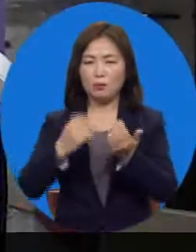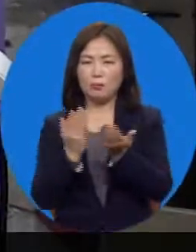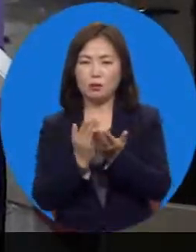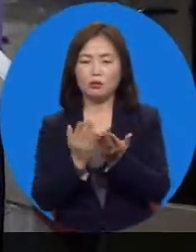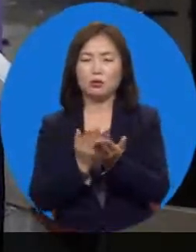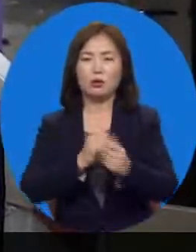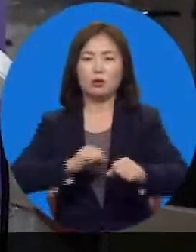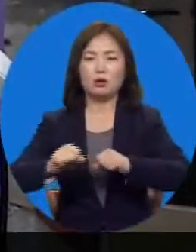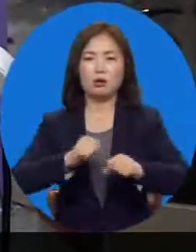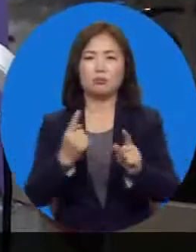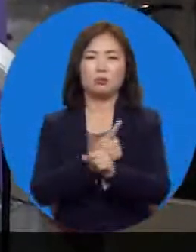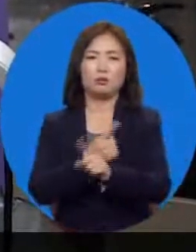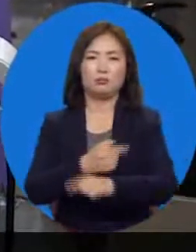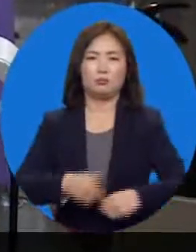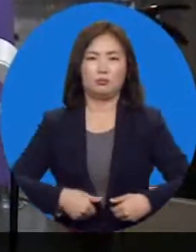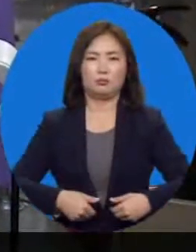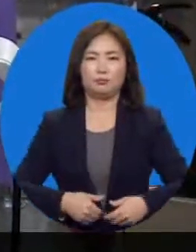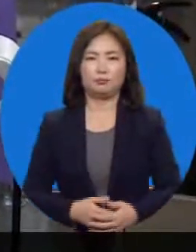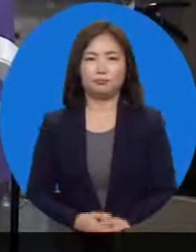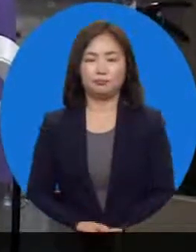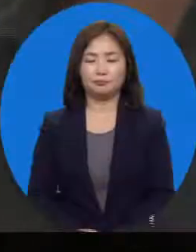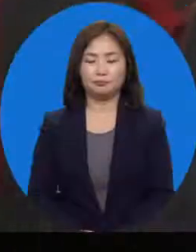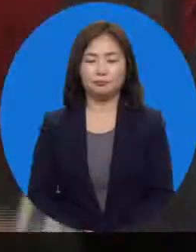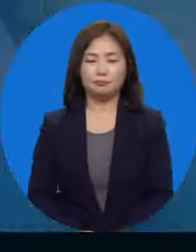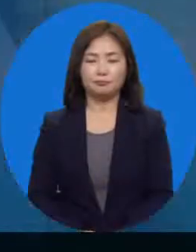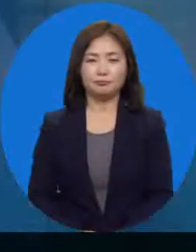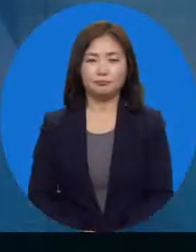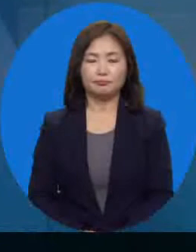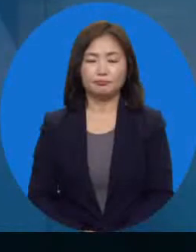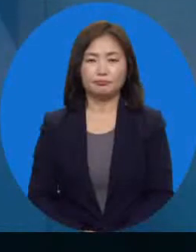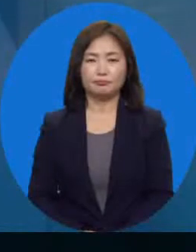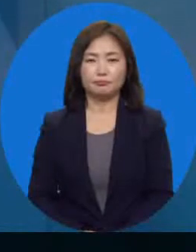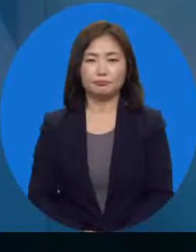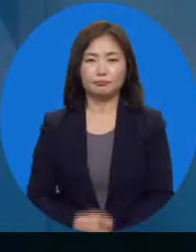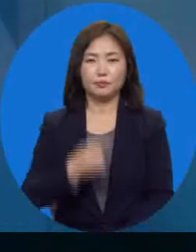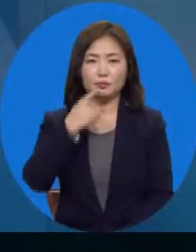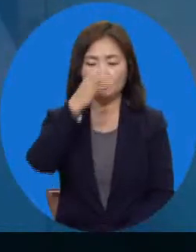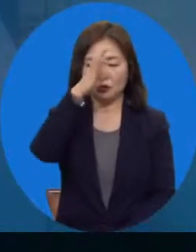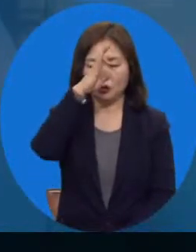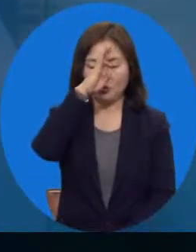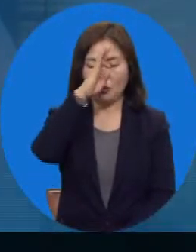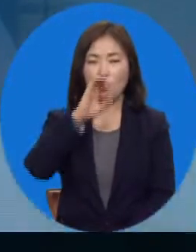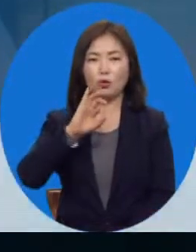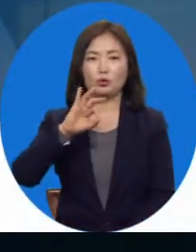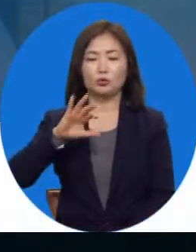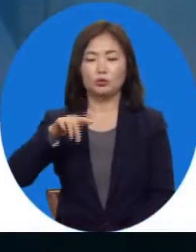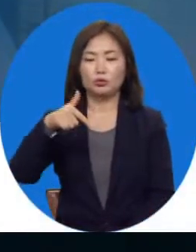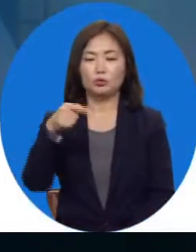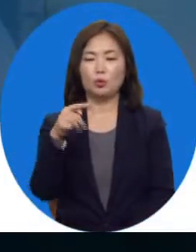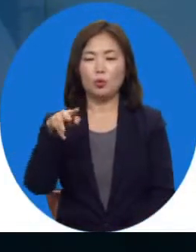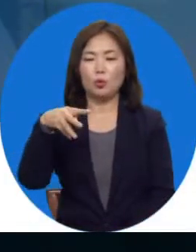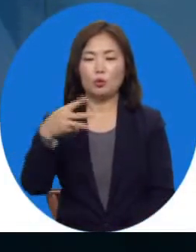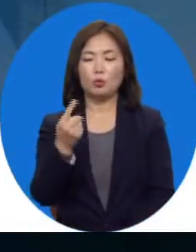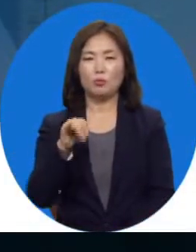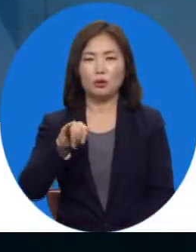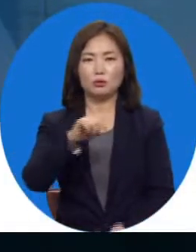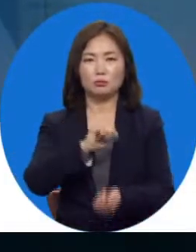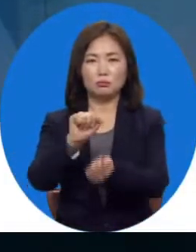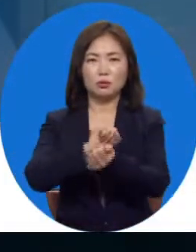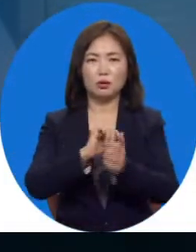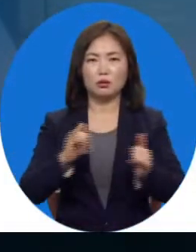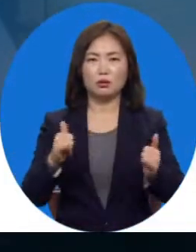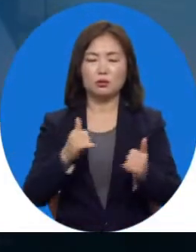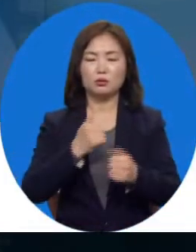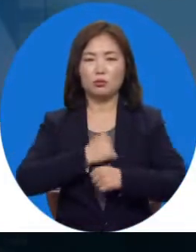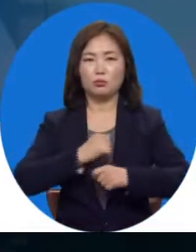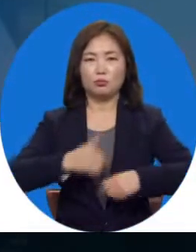대응이 필요합니다. MBC 뉴스 김건엽입니다. 인플루엔자와 노로바이러스 감염자가 늘고 있어서